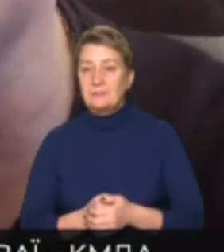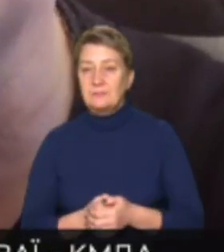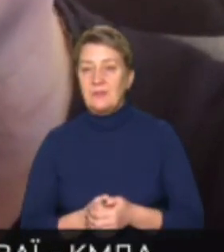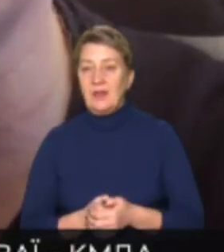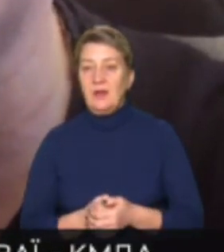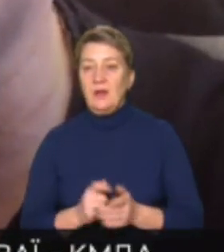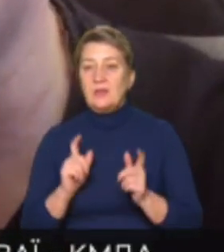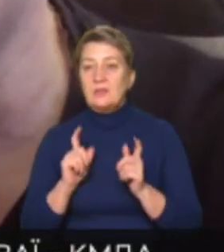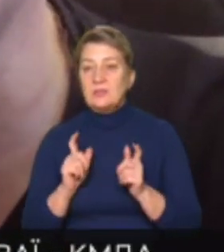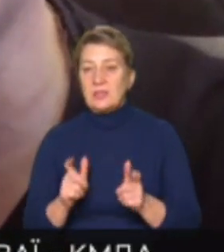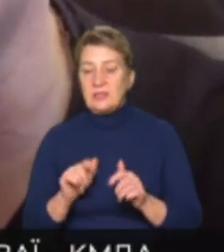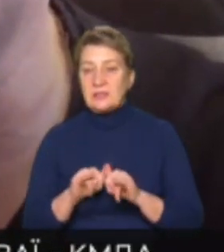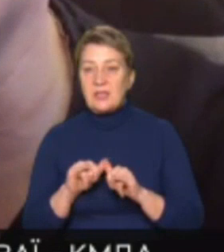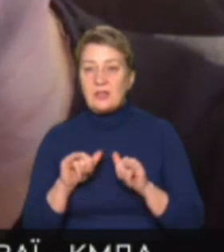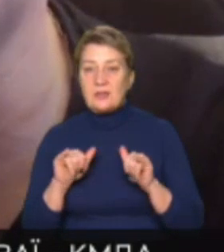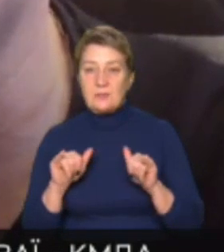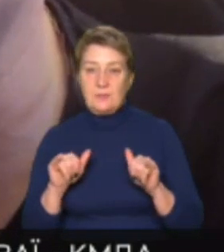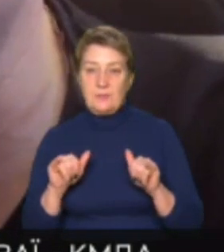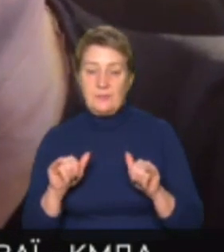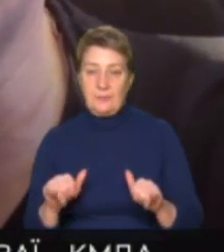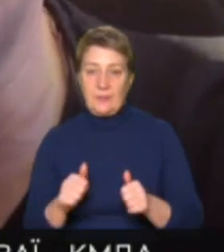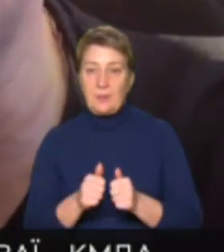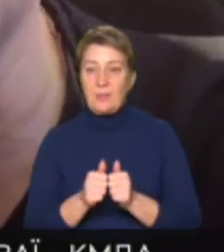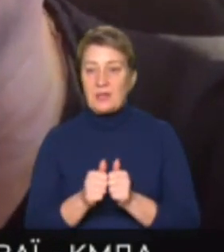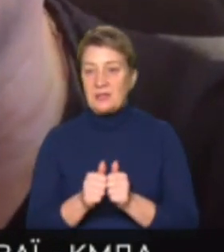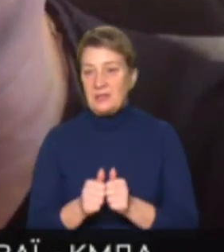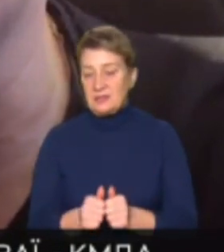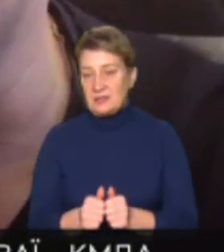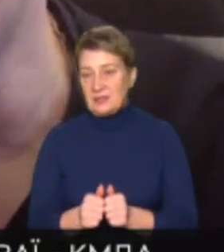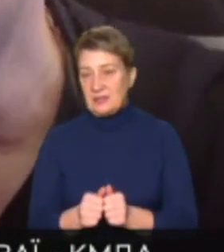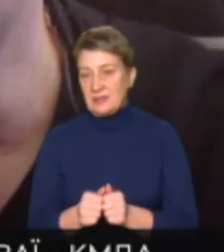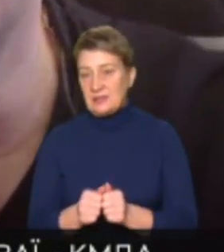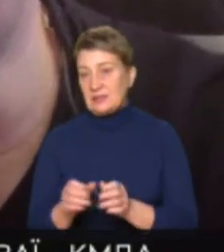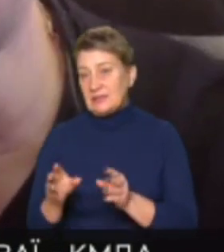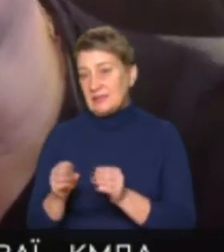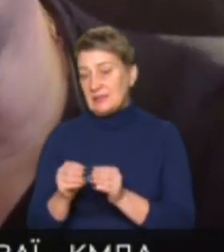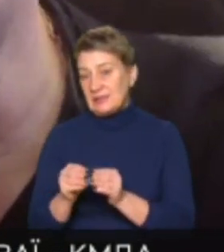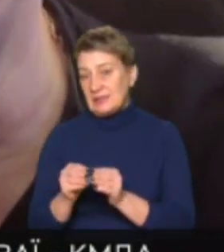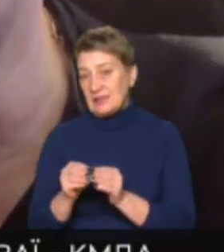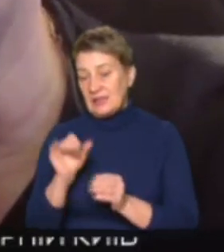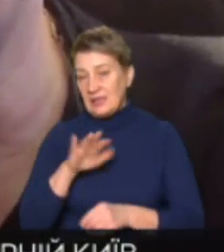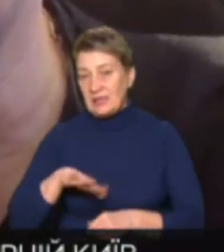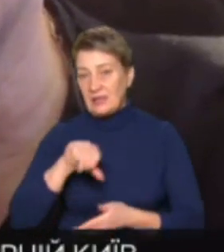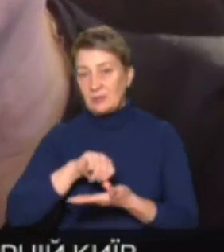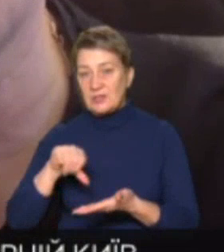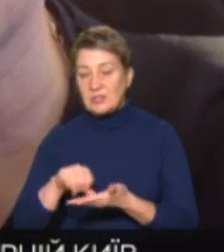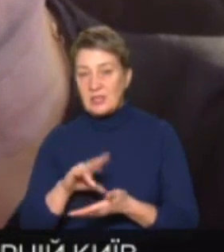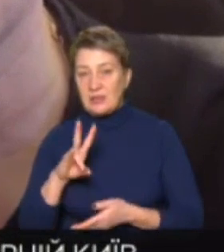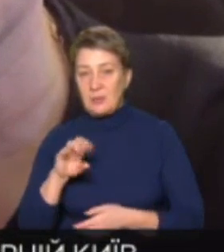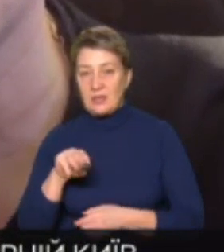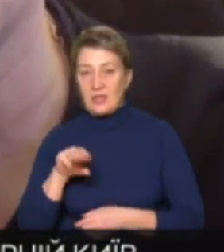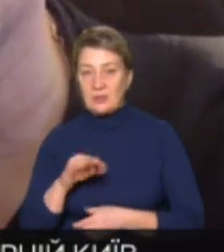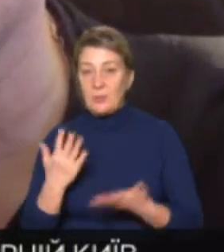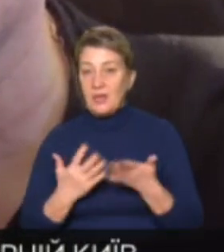соглашення о розширеному партнерстві з країнами-членами НАТО. Тобто, якщо так, ми знайдемо її, ну, як то